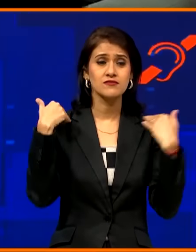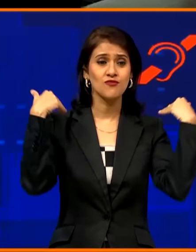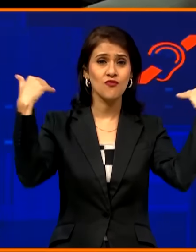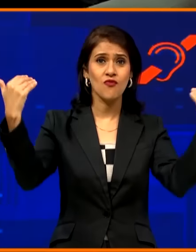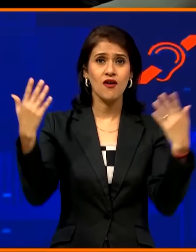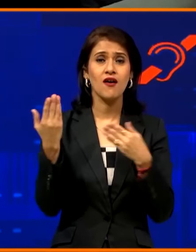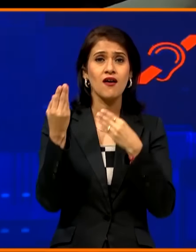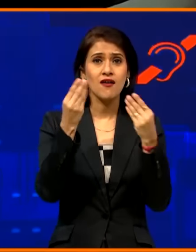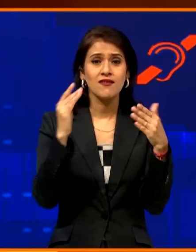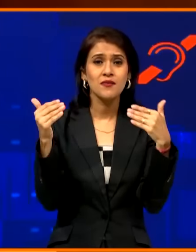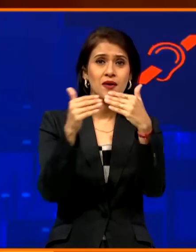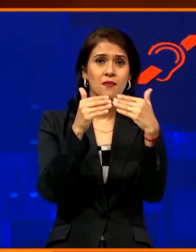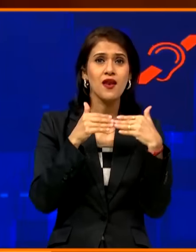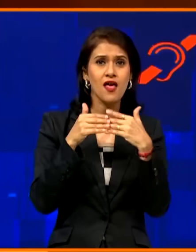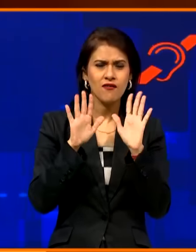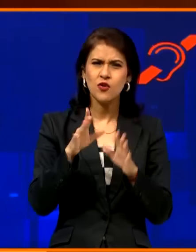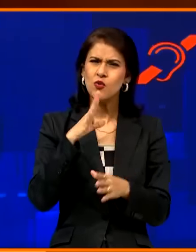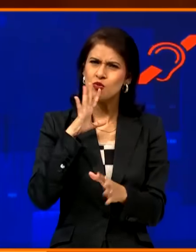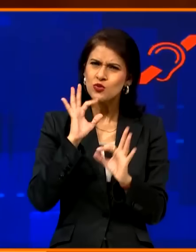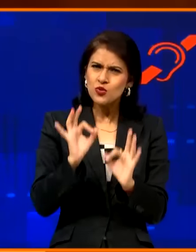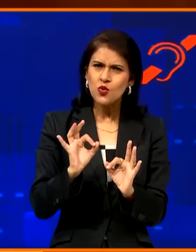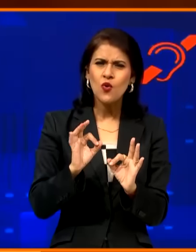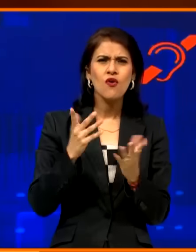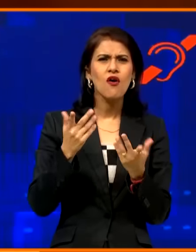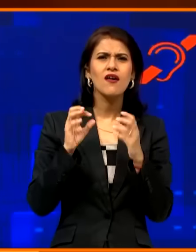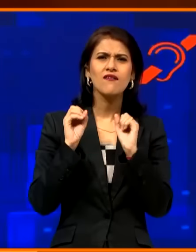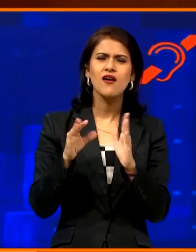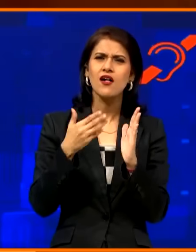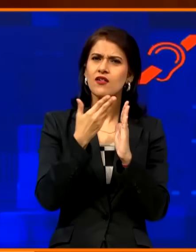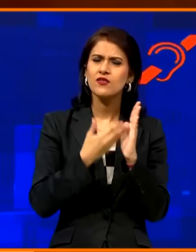बस कहने की बात है देखिए